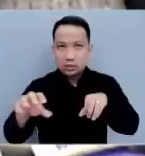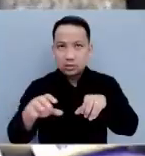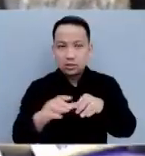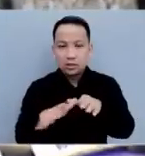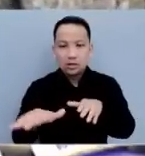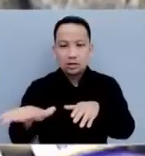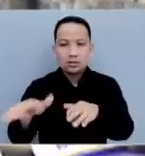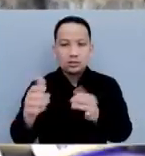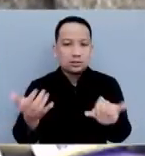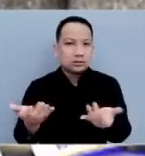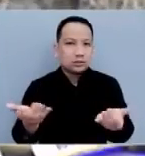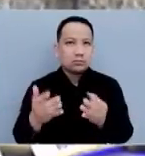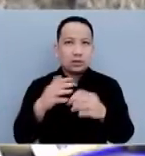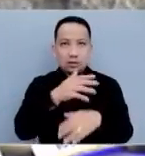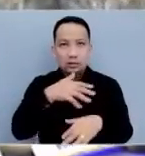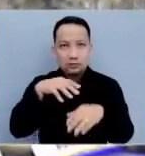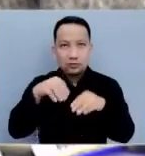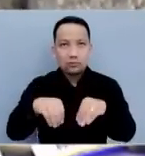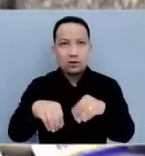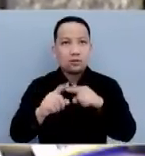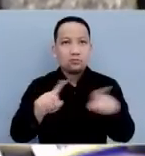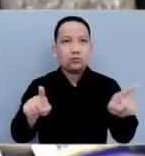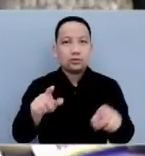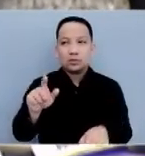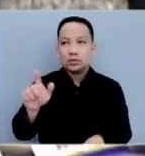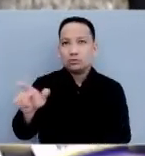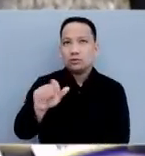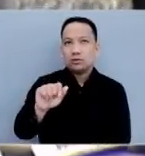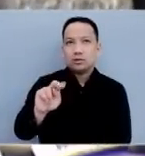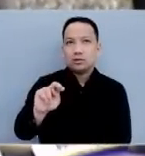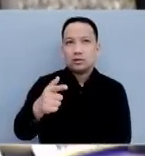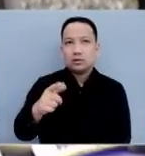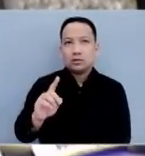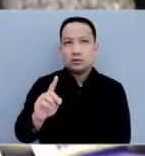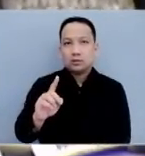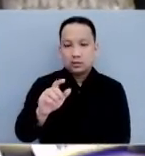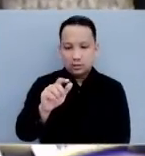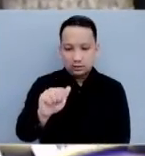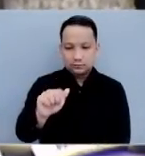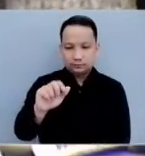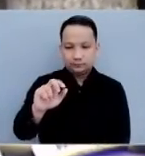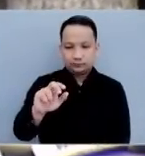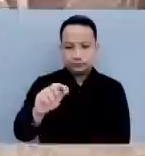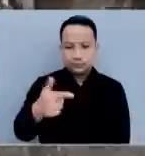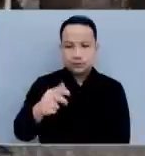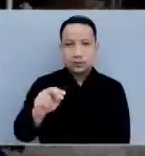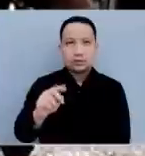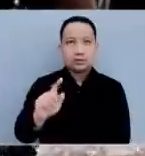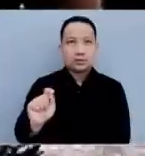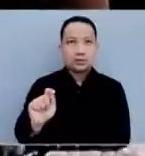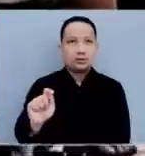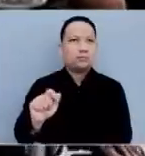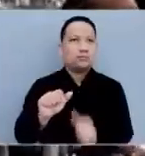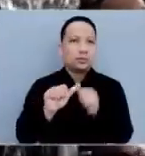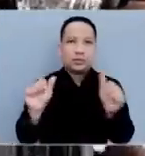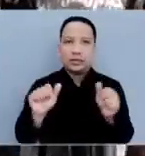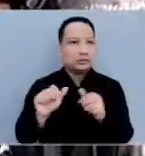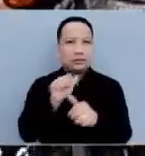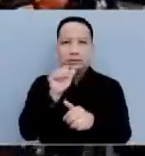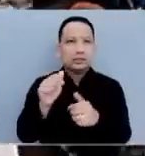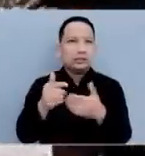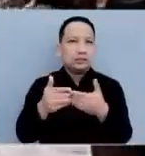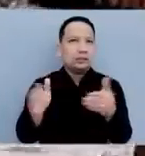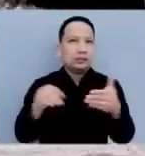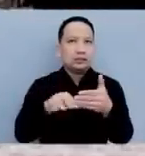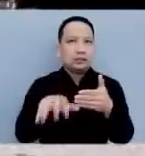Dam, buti na lang po hindi sumabay. Dahil pag sumabay po ito, ay sigurado mas lalo po kaming malulubog. Importante